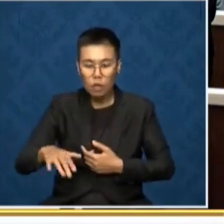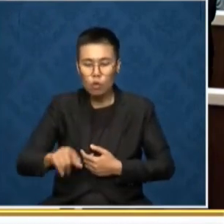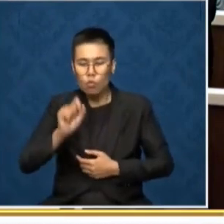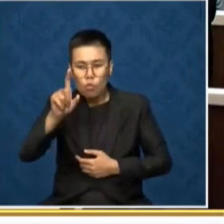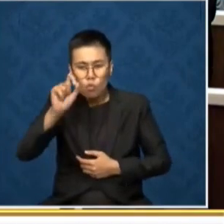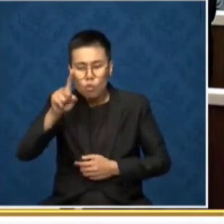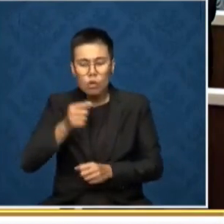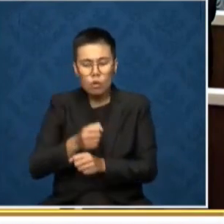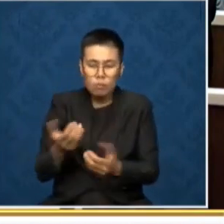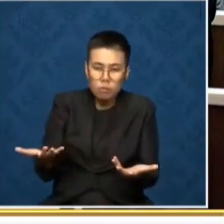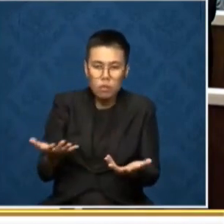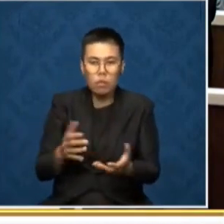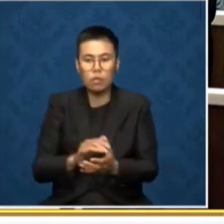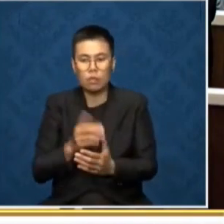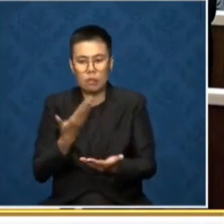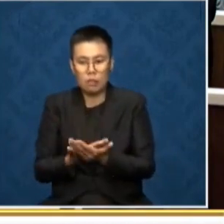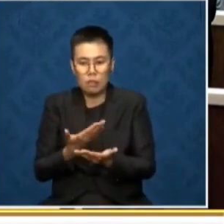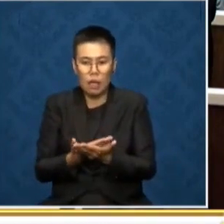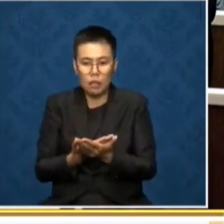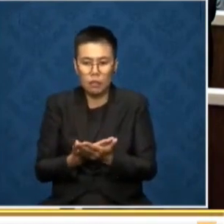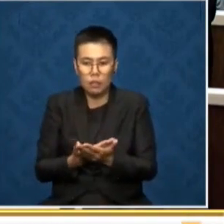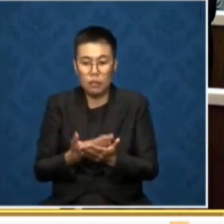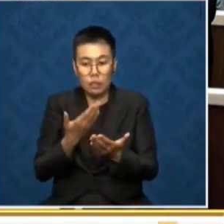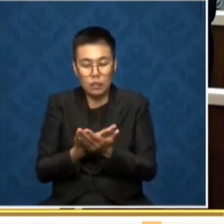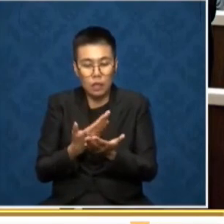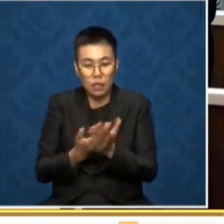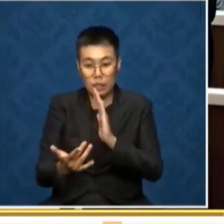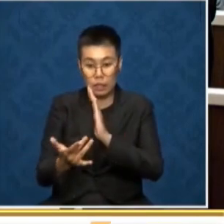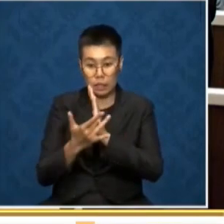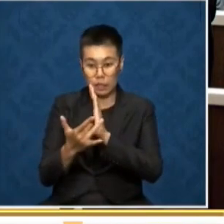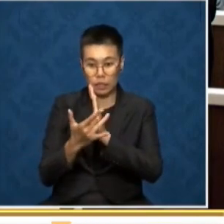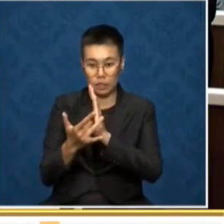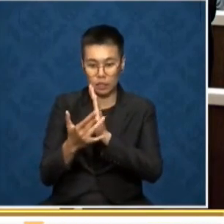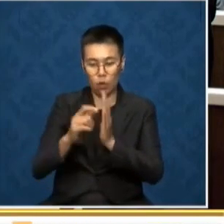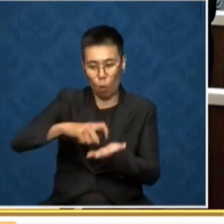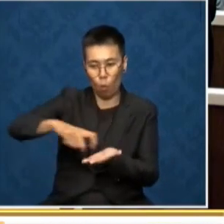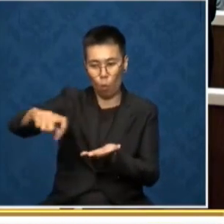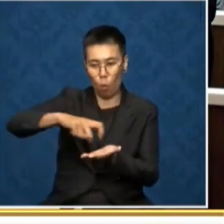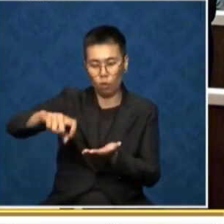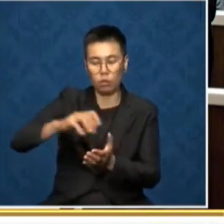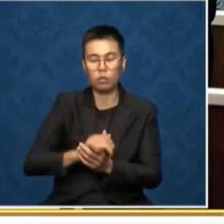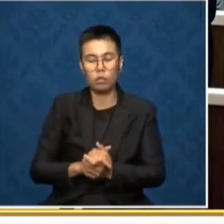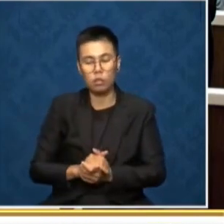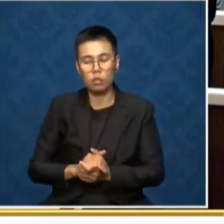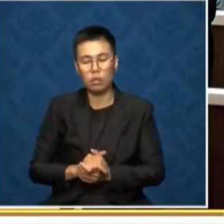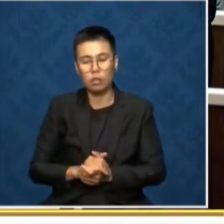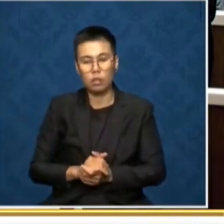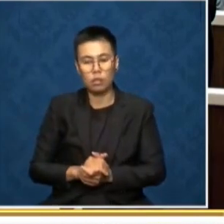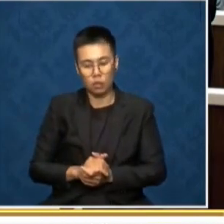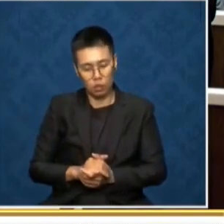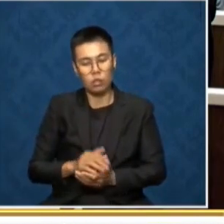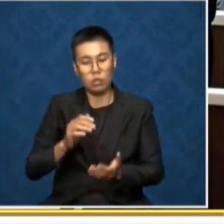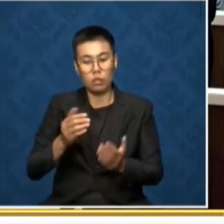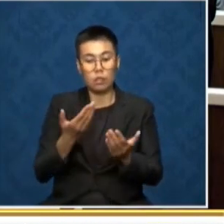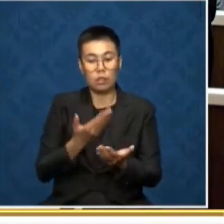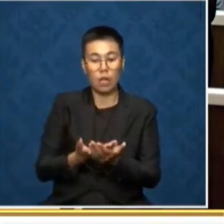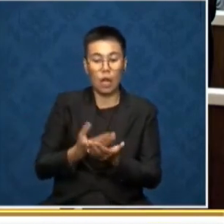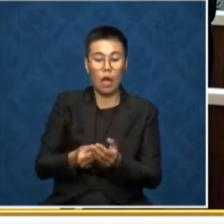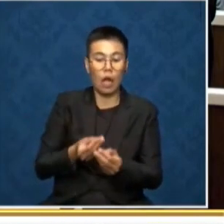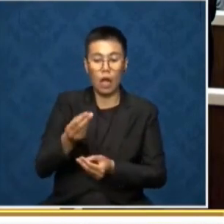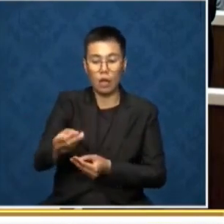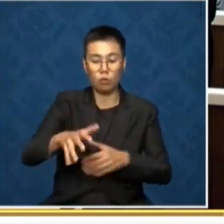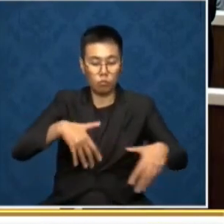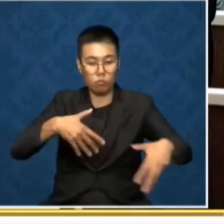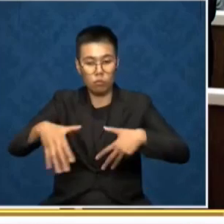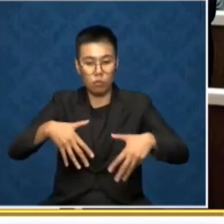ย่างไรผมยกตัวอย่างเงินดิจิตอลเป็นต้นครับเราไม่ต้องย้อนกลับไปไกลครับท่านประธานครับเอ